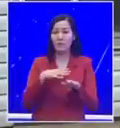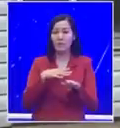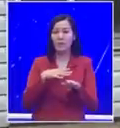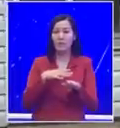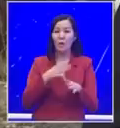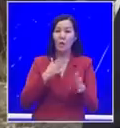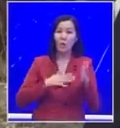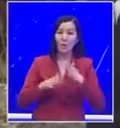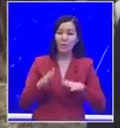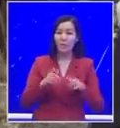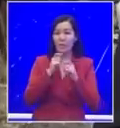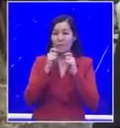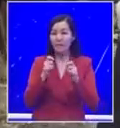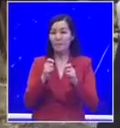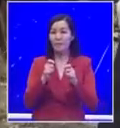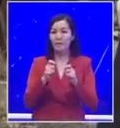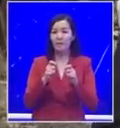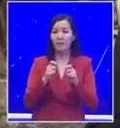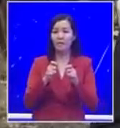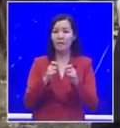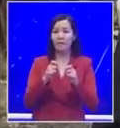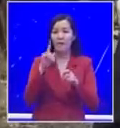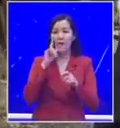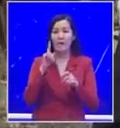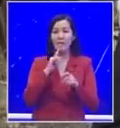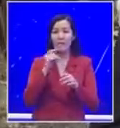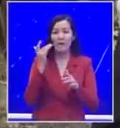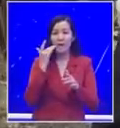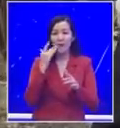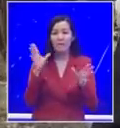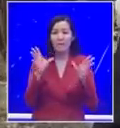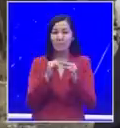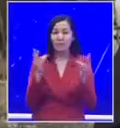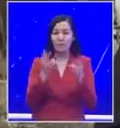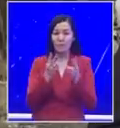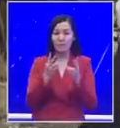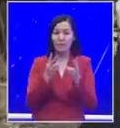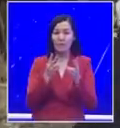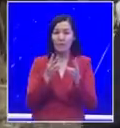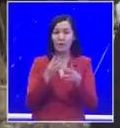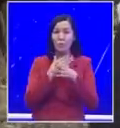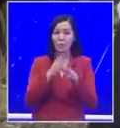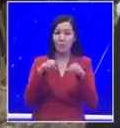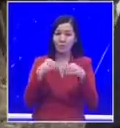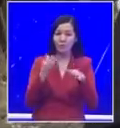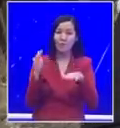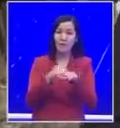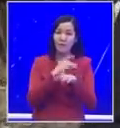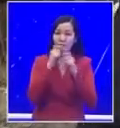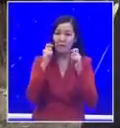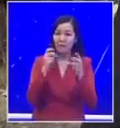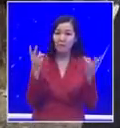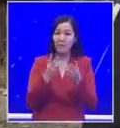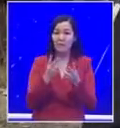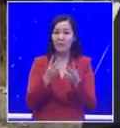бір қуантайық деп, осындай қысылтаяң кезде қазақ біз әрқашанда бірге болған халықпыз, қол үшін созған халықпыз, соны бір